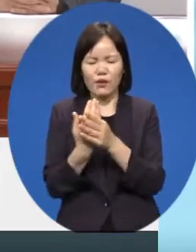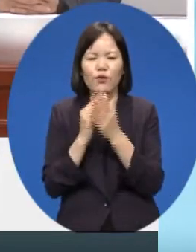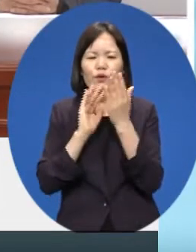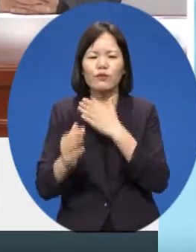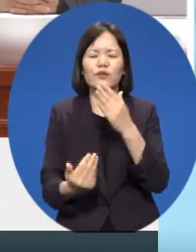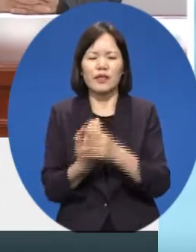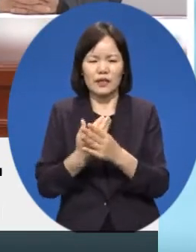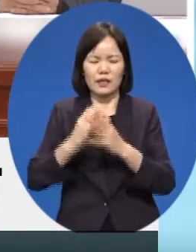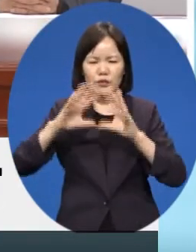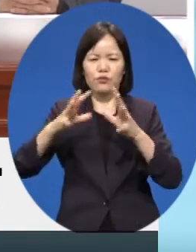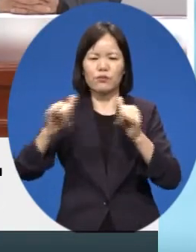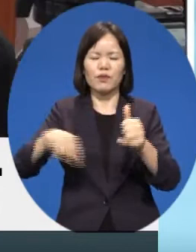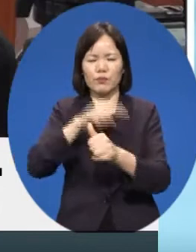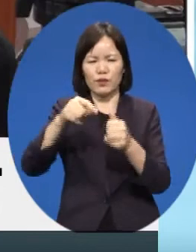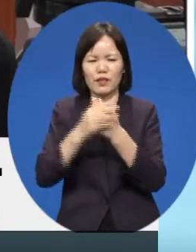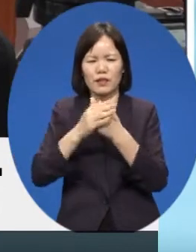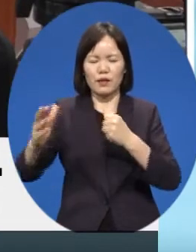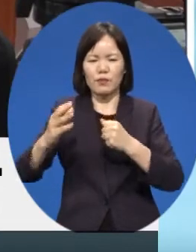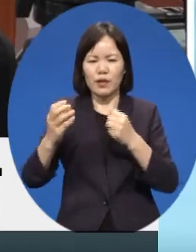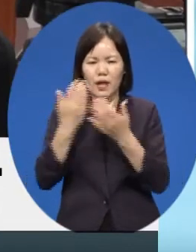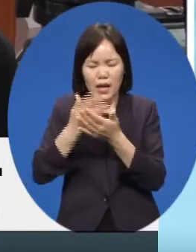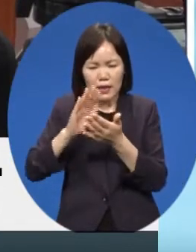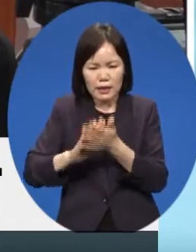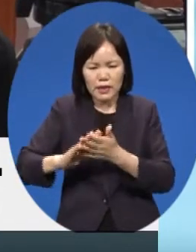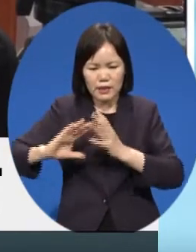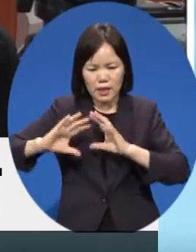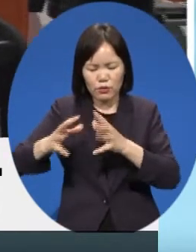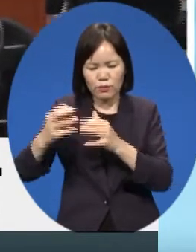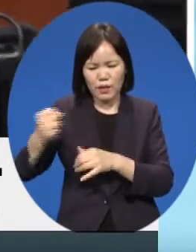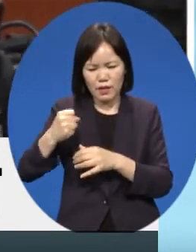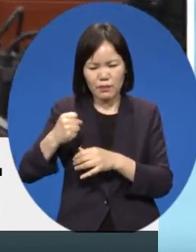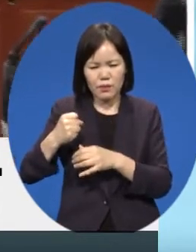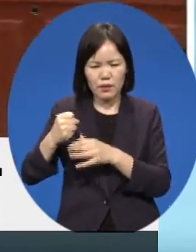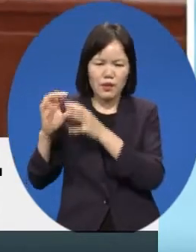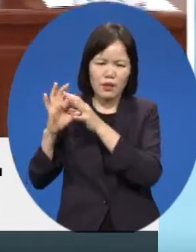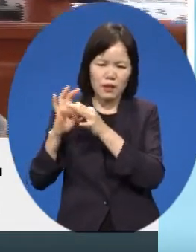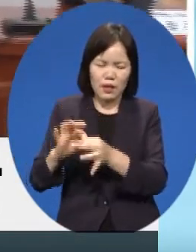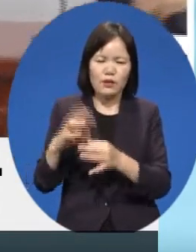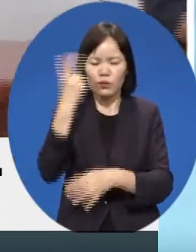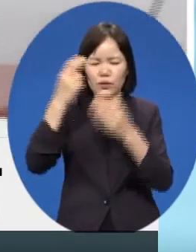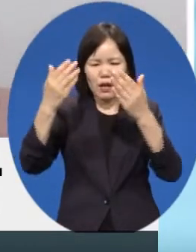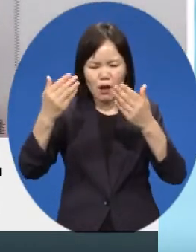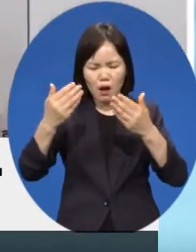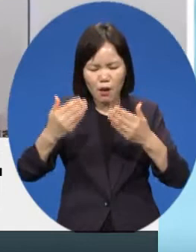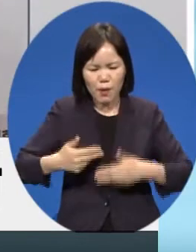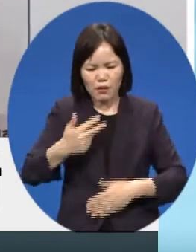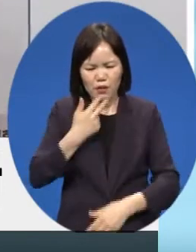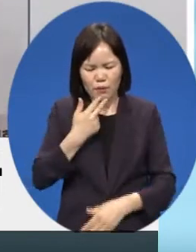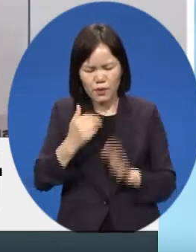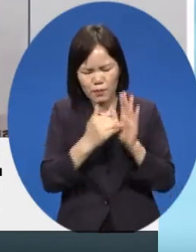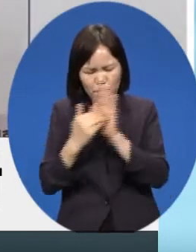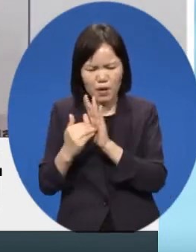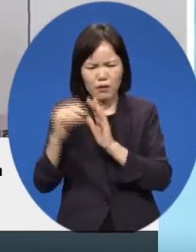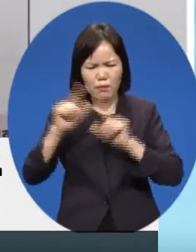지금 현재 세실의 바람이 불고 있는 국민의 이미지를 계속 끌고 가는 것이지 만약 여기서 우왕좌왕하고 자꾸 뭔가 안 하려는 듯한 뉘앙스를